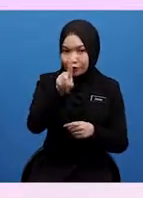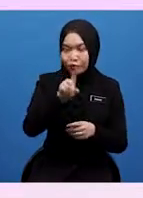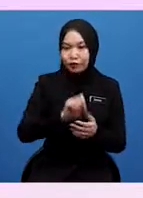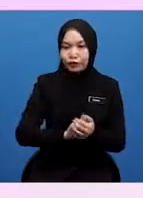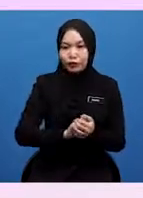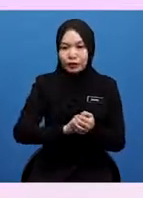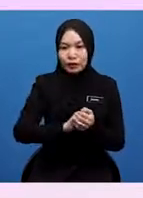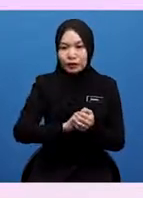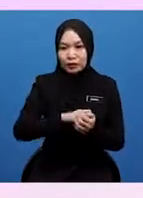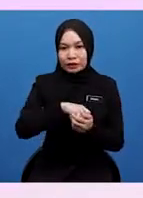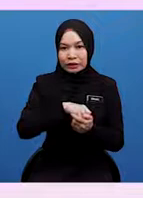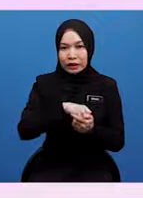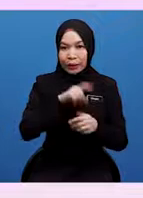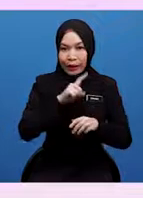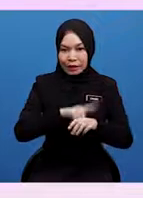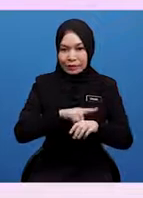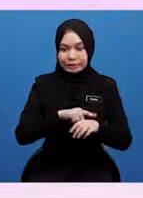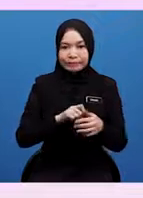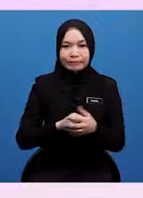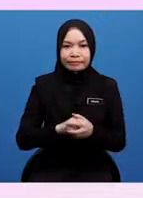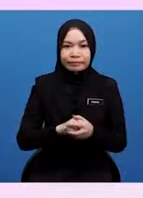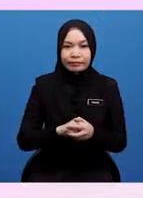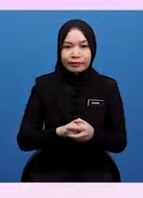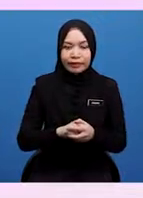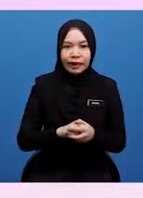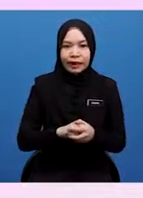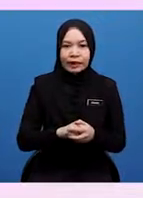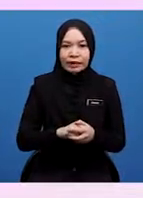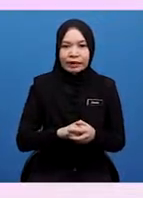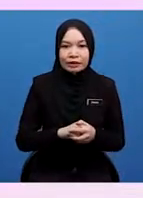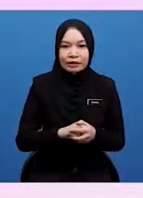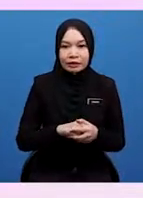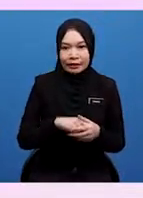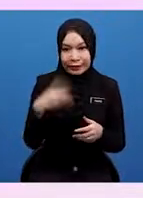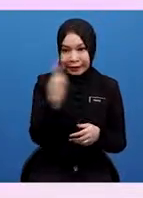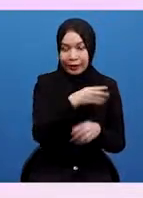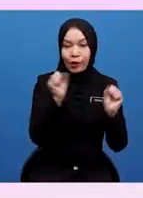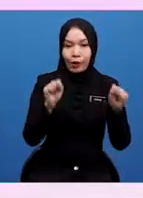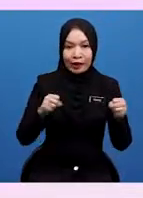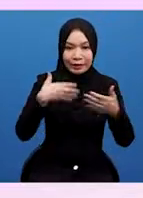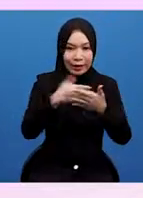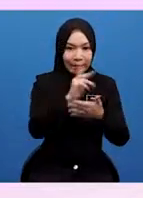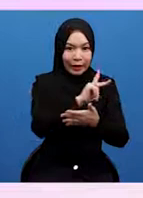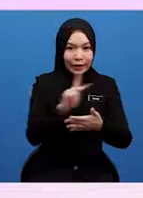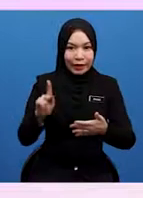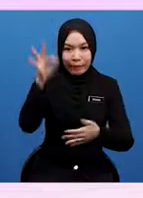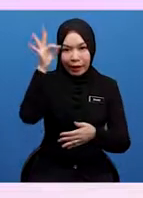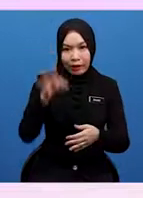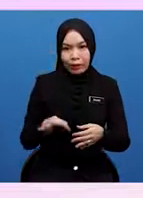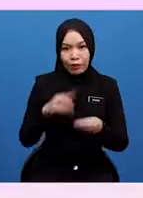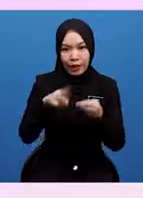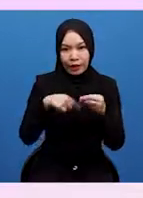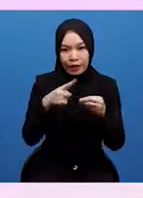Daripada graf gabungan, kita boleh menyampaikan maklumat seperti kuantiti,